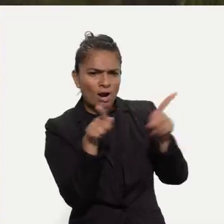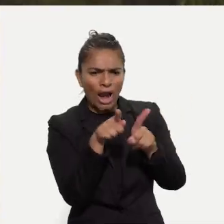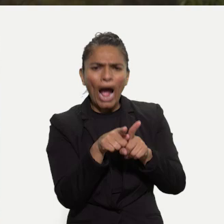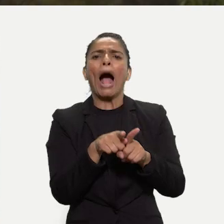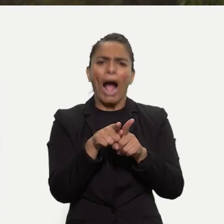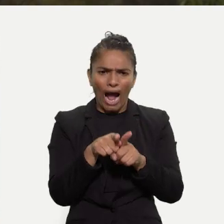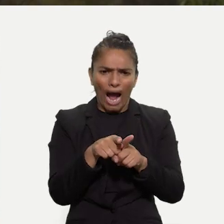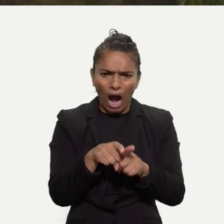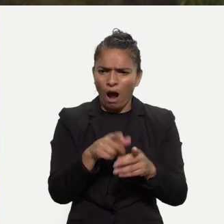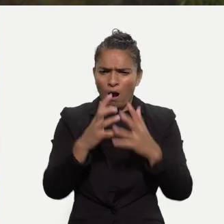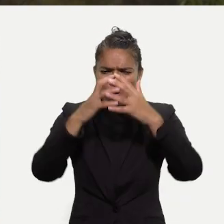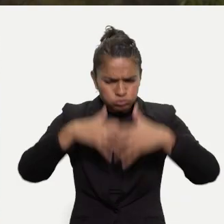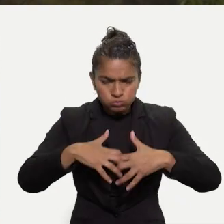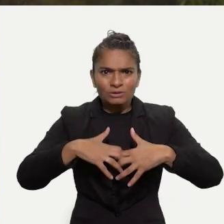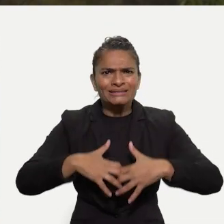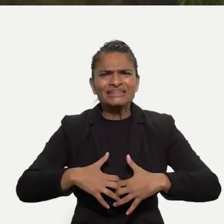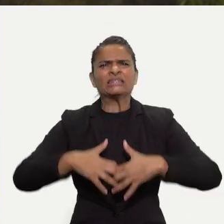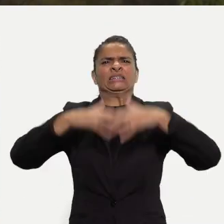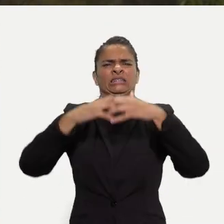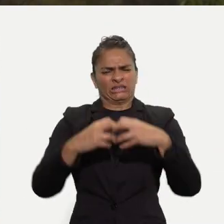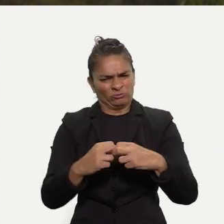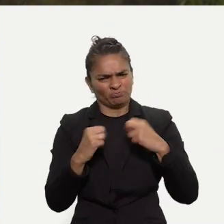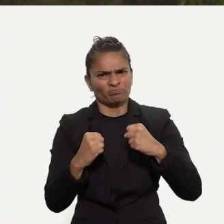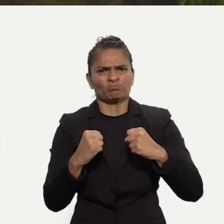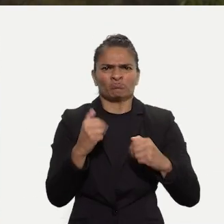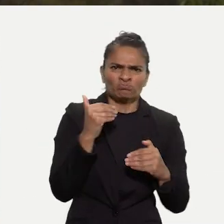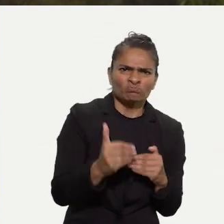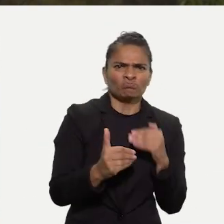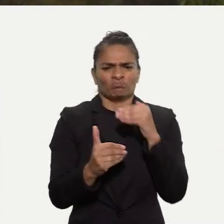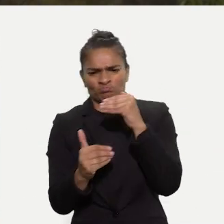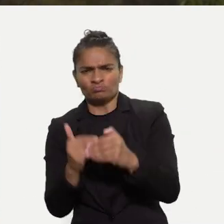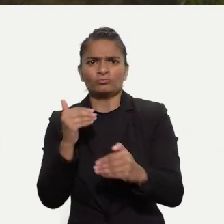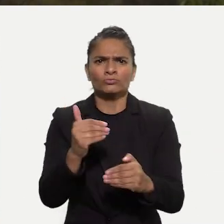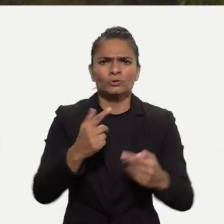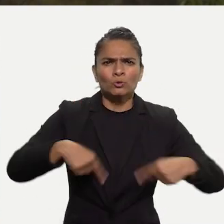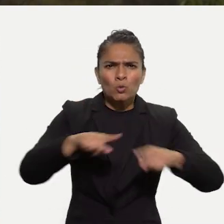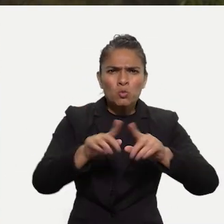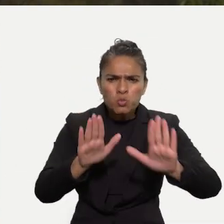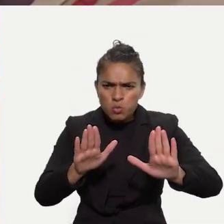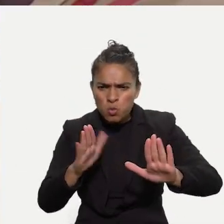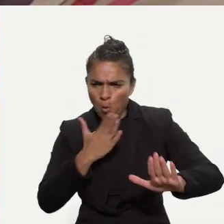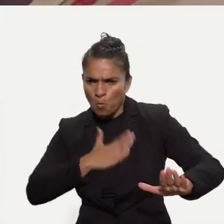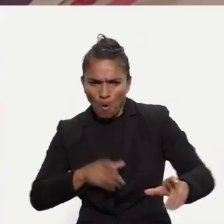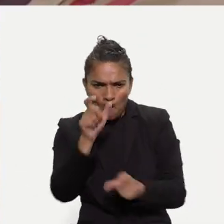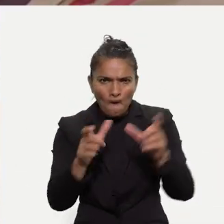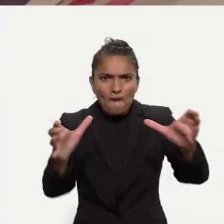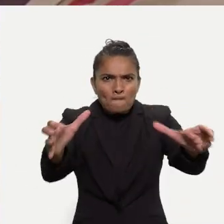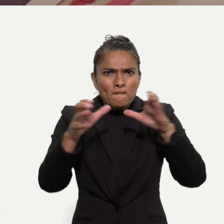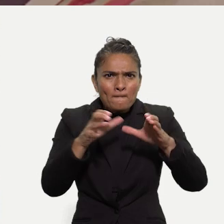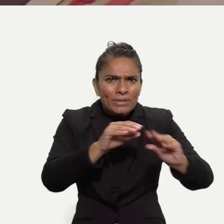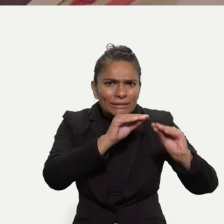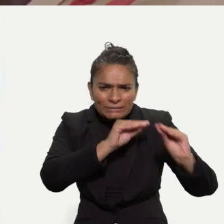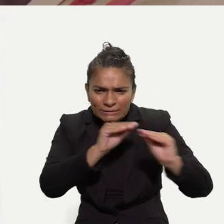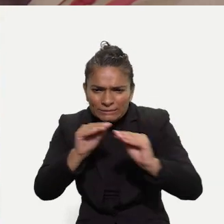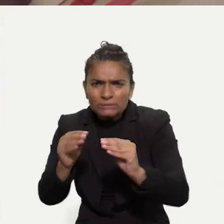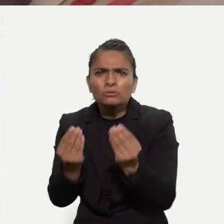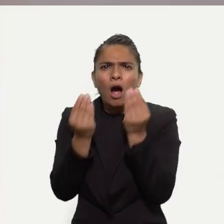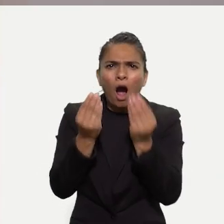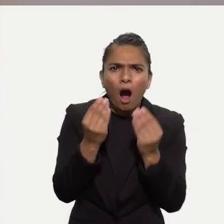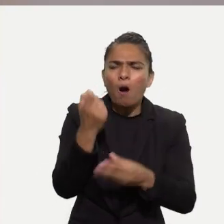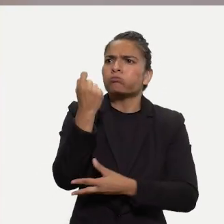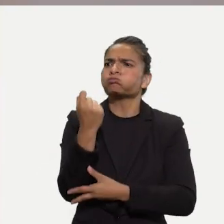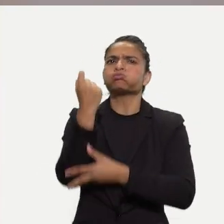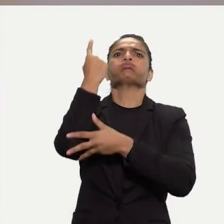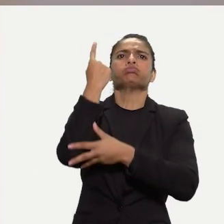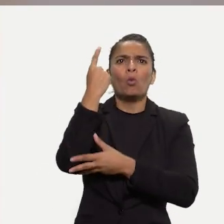monter des projets, comment avoir des stratégies pour faire face à la résilience. Donc pour nous, déjà à